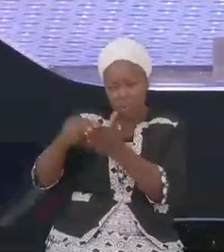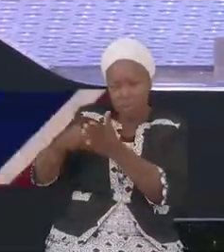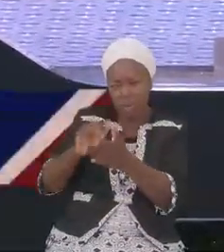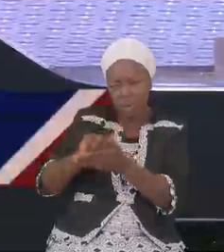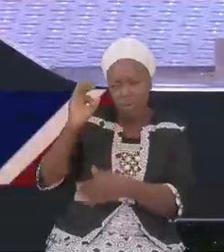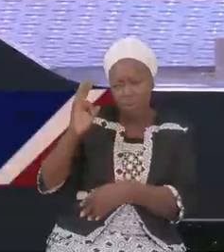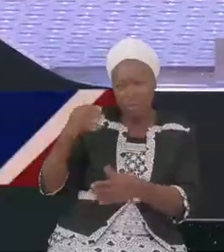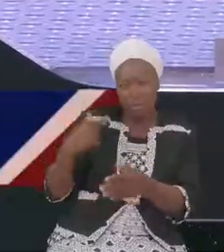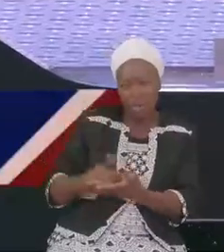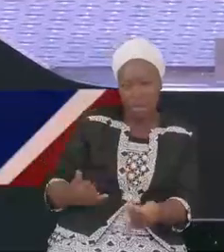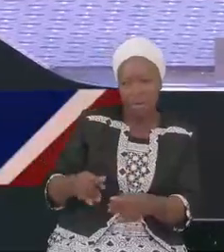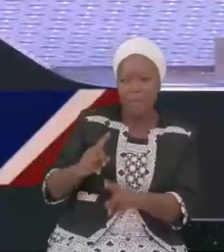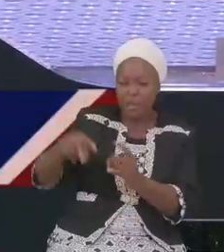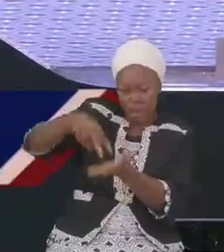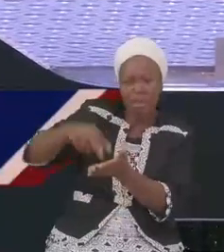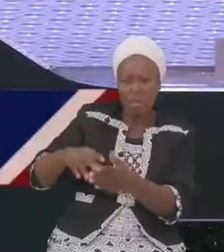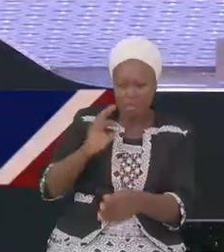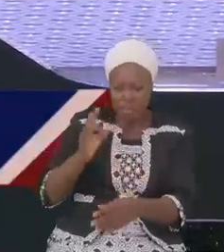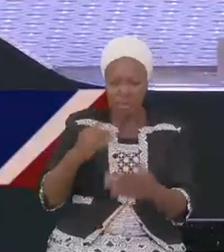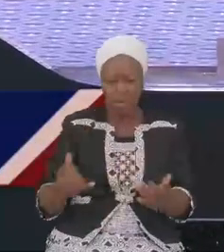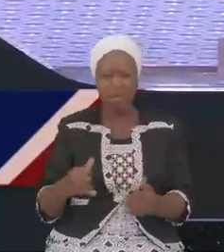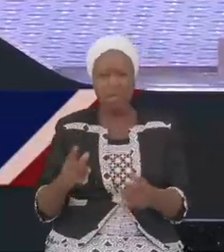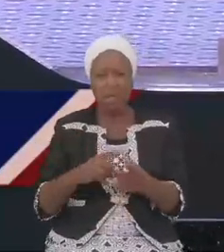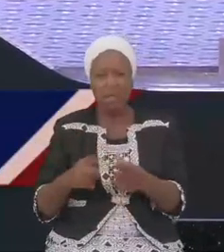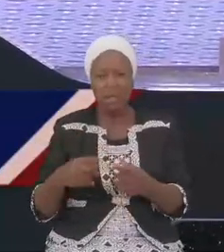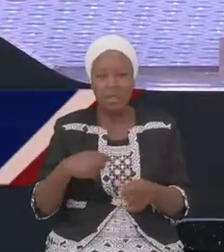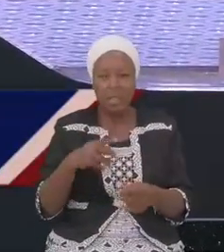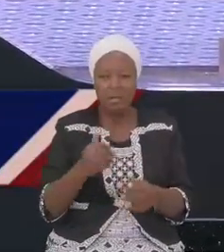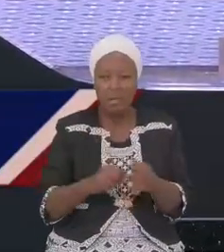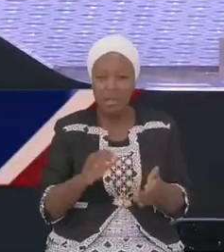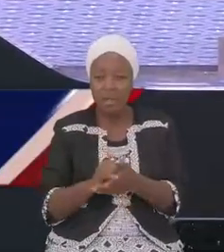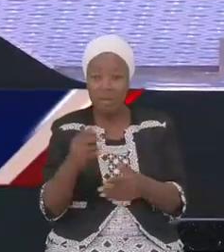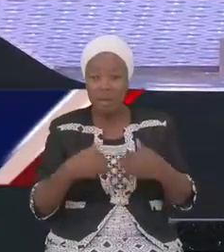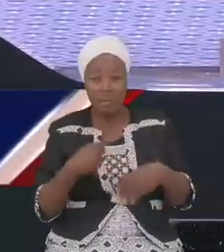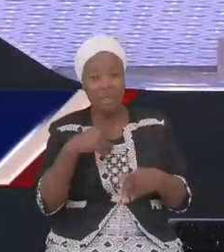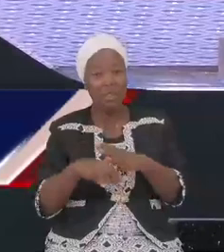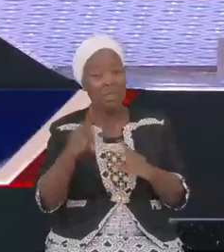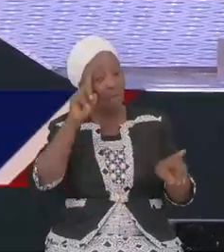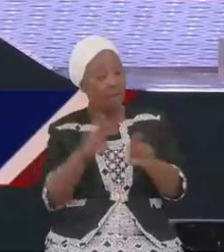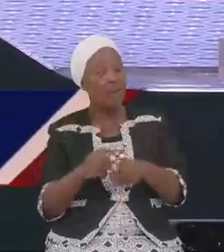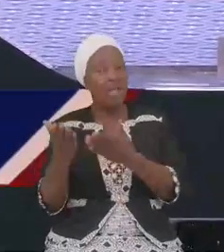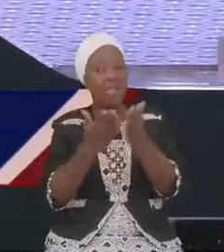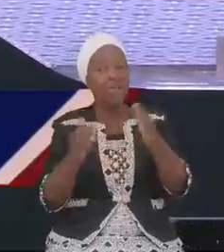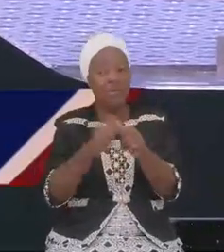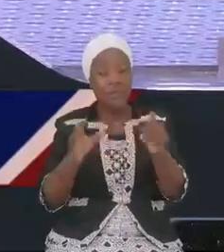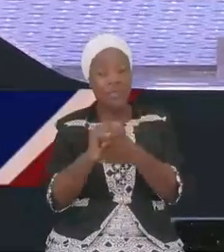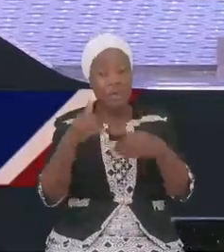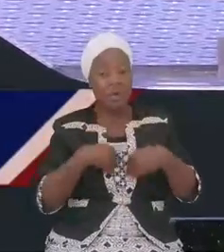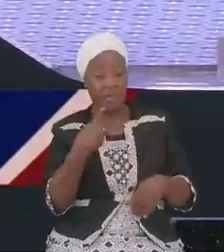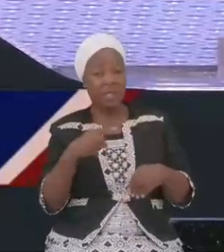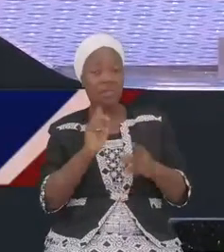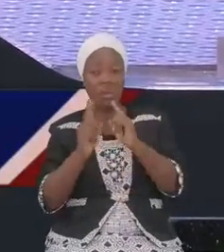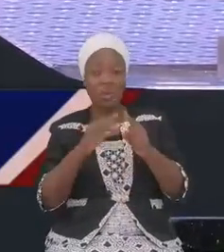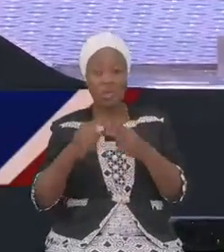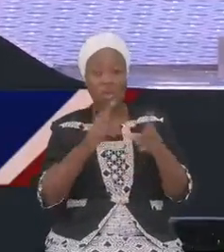maintenant, lève-toi et fais-le. Et tout ce que tu as dit au cours du culte de l'Alliance, tout ce que tu as dit